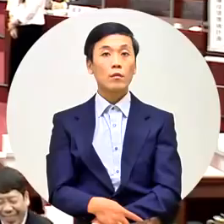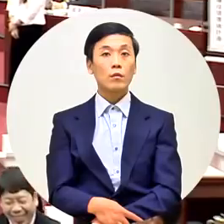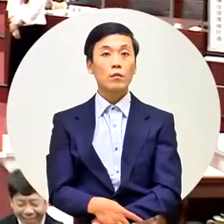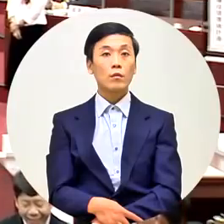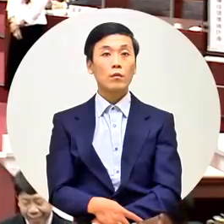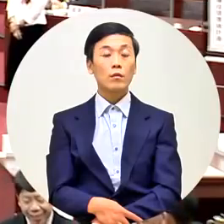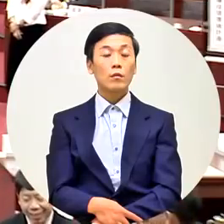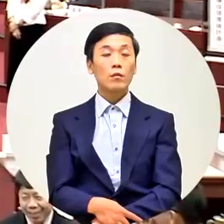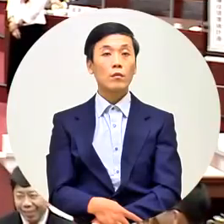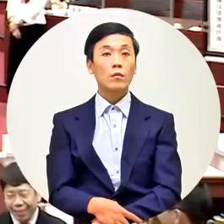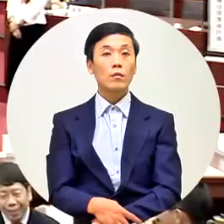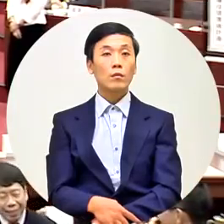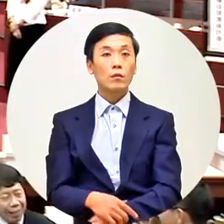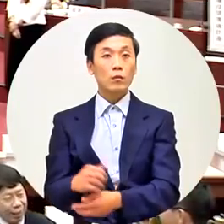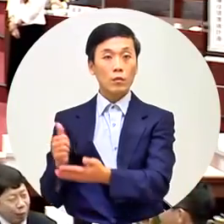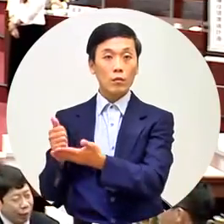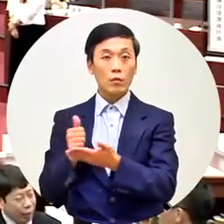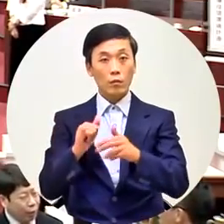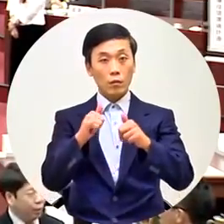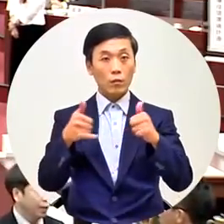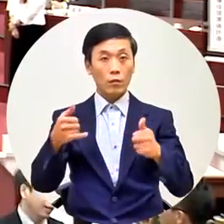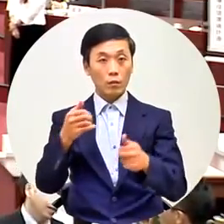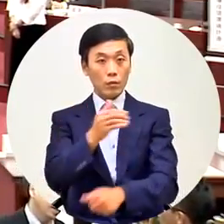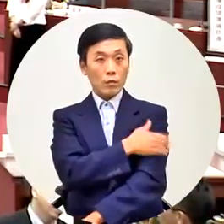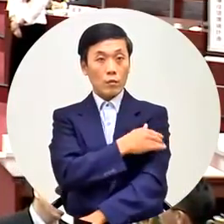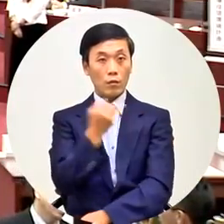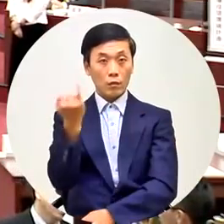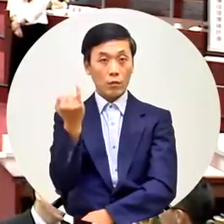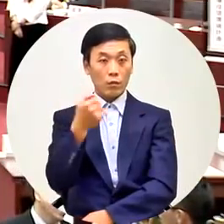请陈若翠议员领取选票。